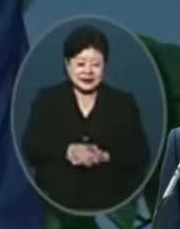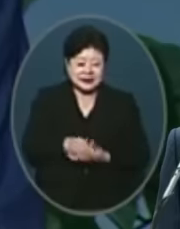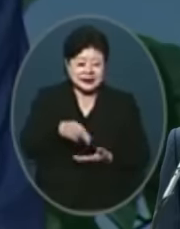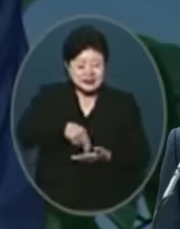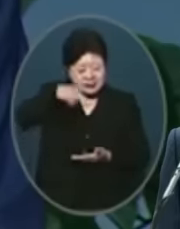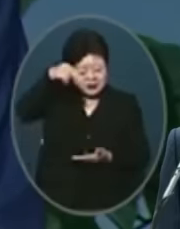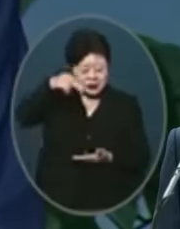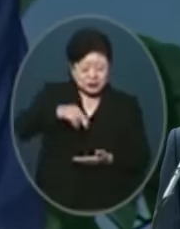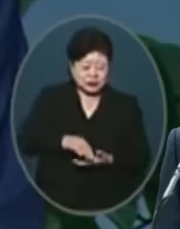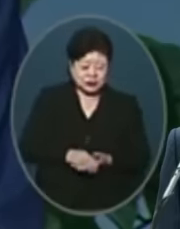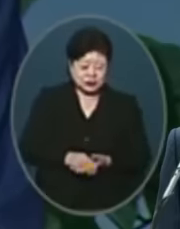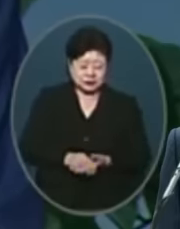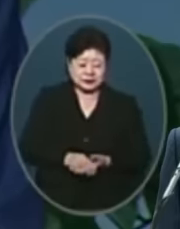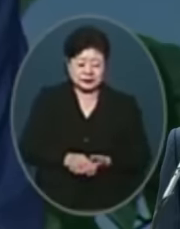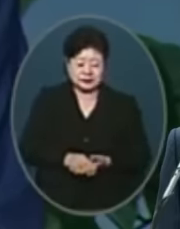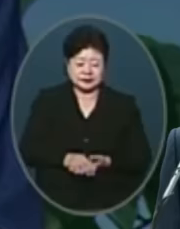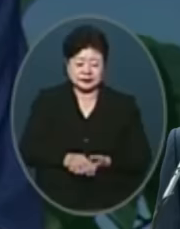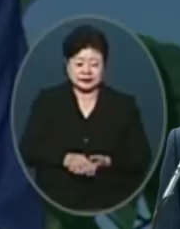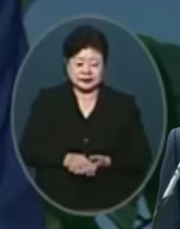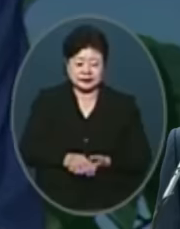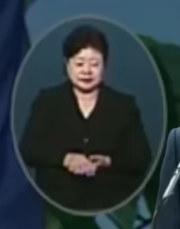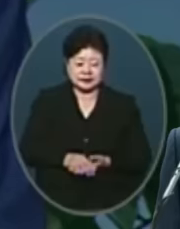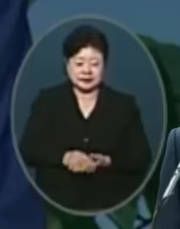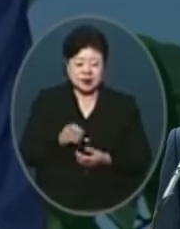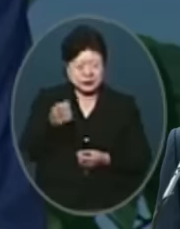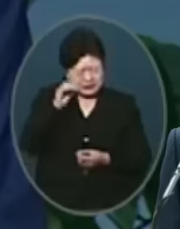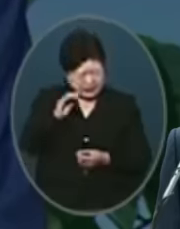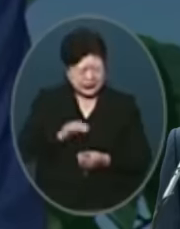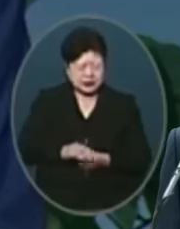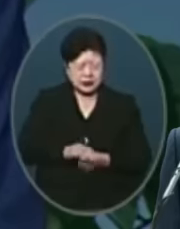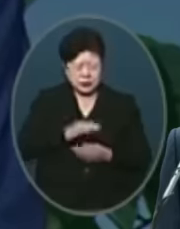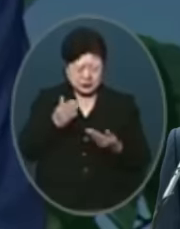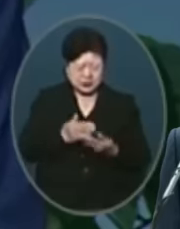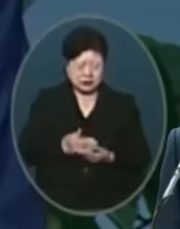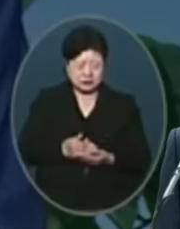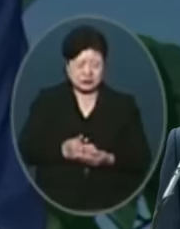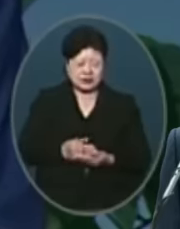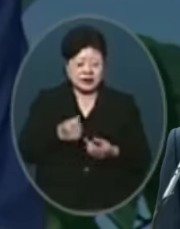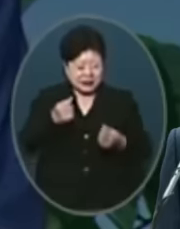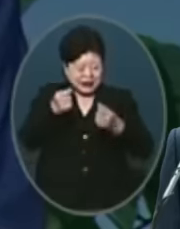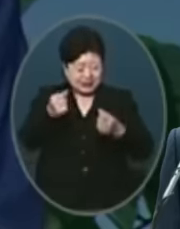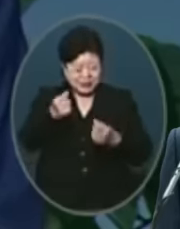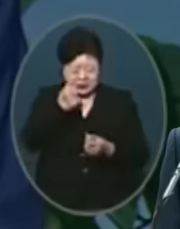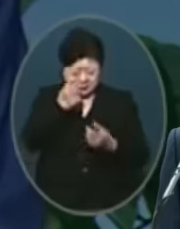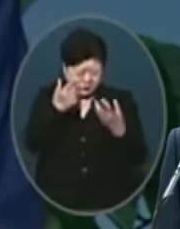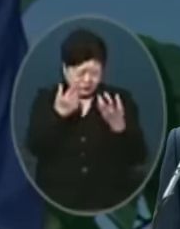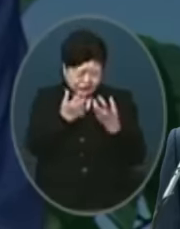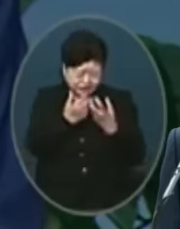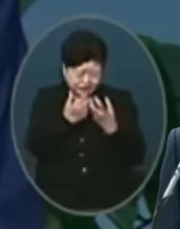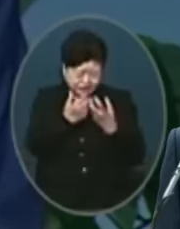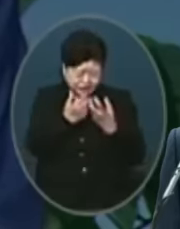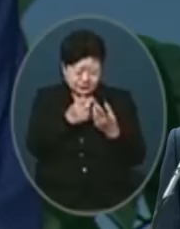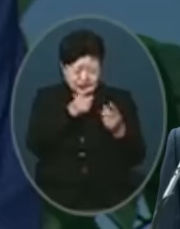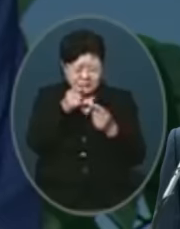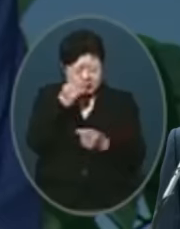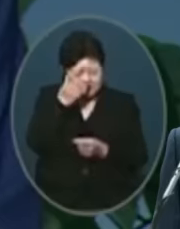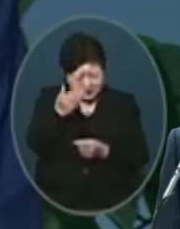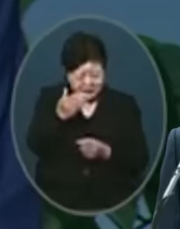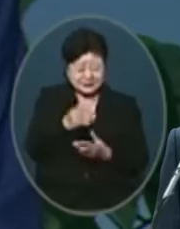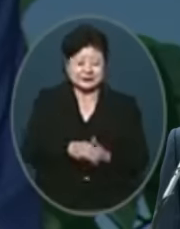승천으로 사라지고 영혼이 잘됨같이 범사에 잘되며 강건한 삶을 살게